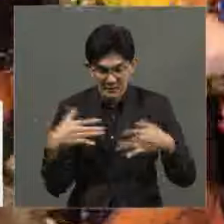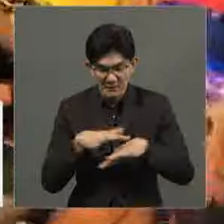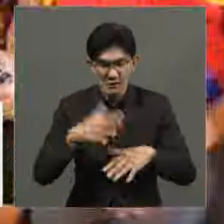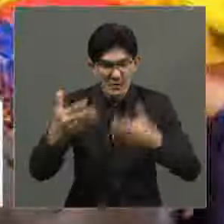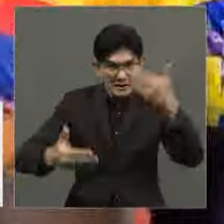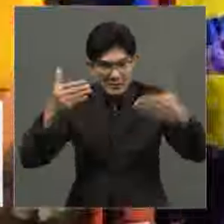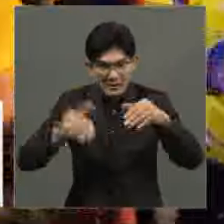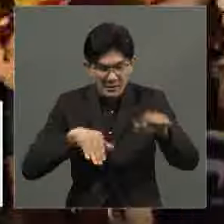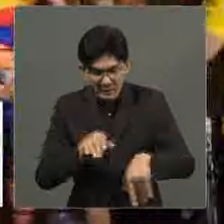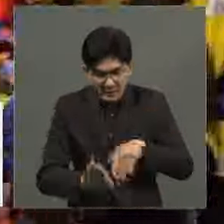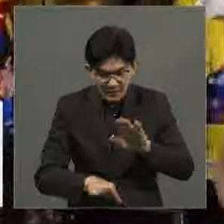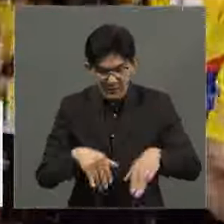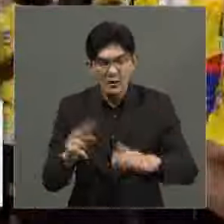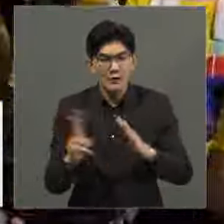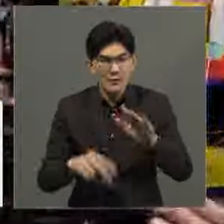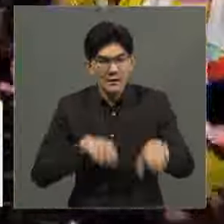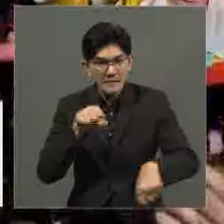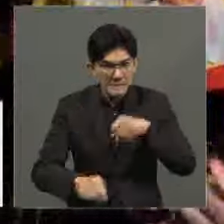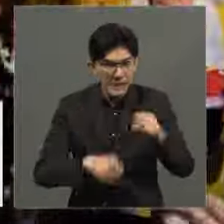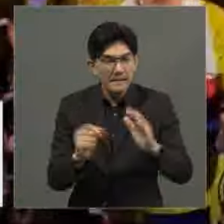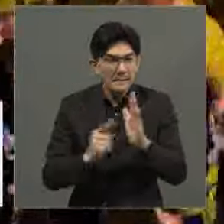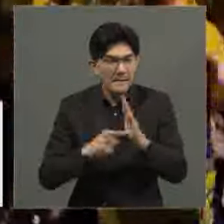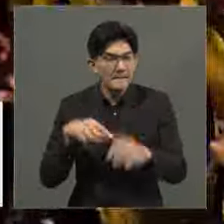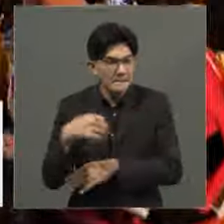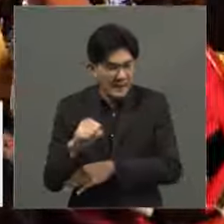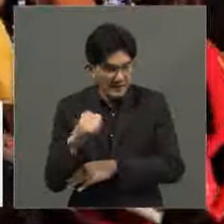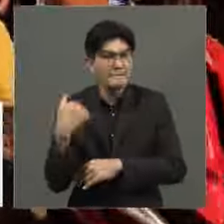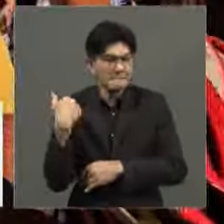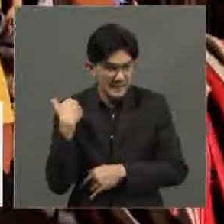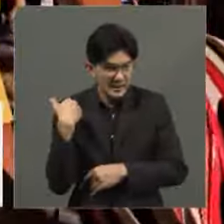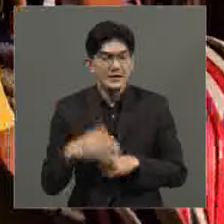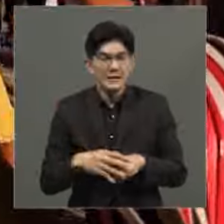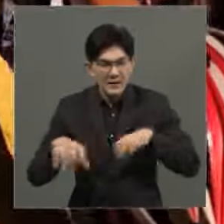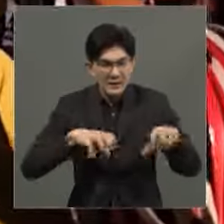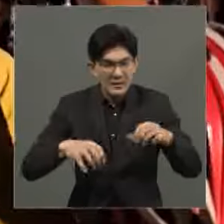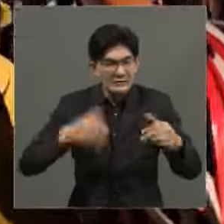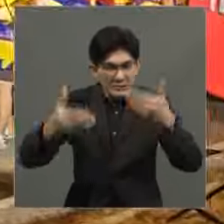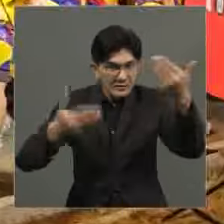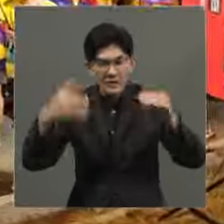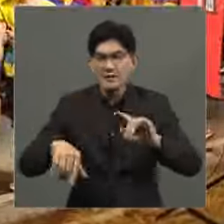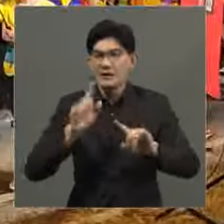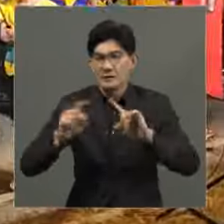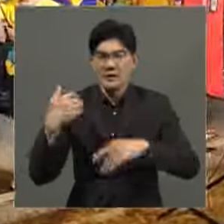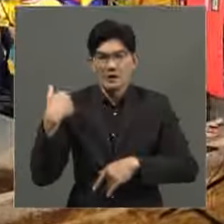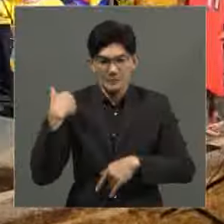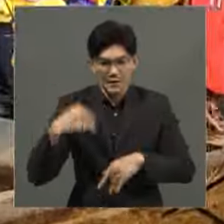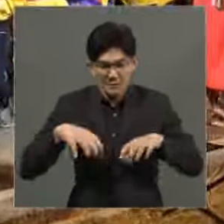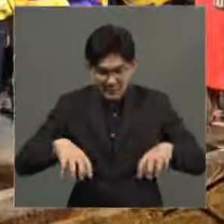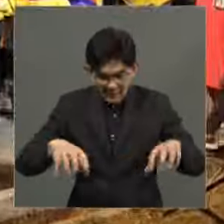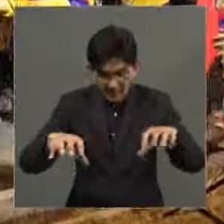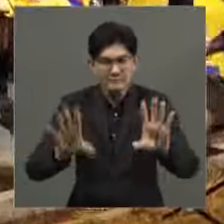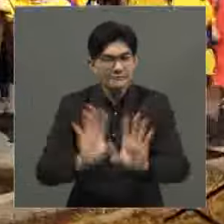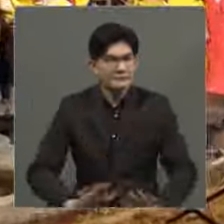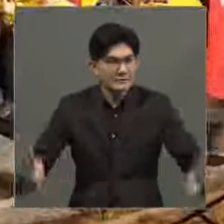เดินวิ่งปั่นป้องกันอัมพาตครั้งที่ 10อย่าคึกคักนะครับเส้นทางจัดกิจกรรมเส้นทางการวิ่งผ่านจุดสำคัญำคัญของ